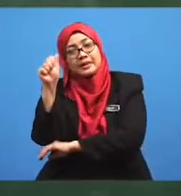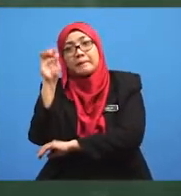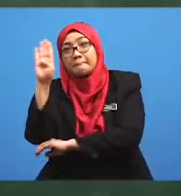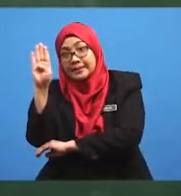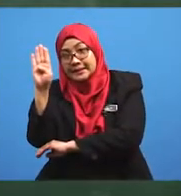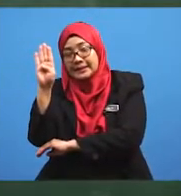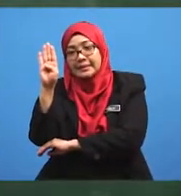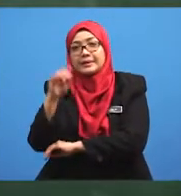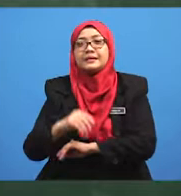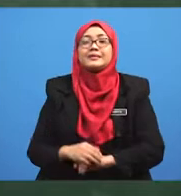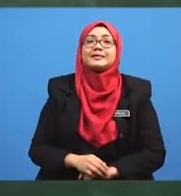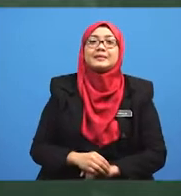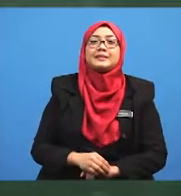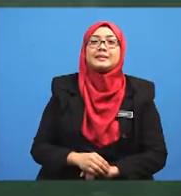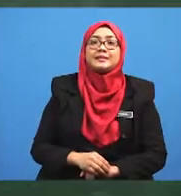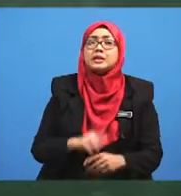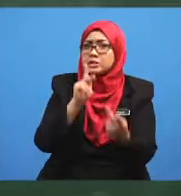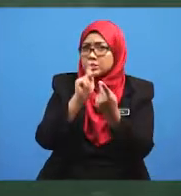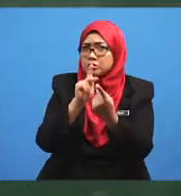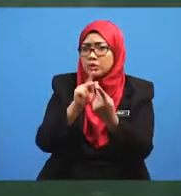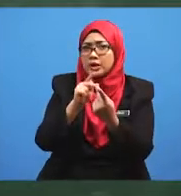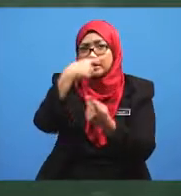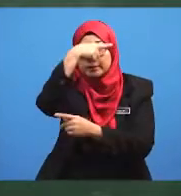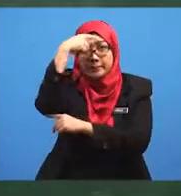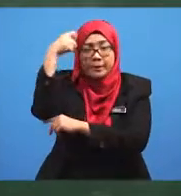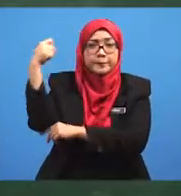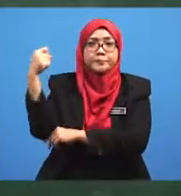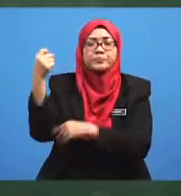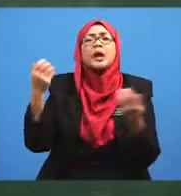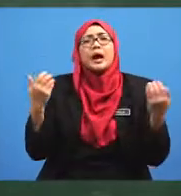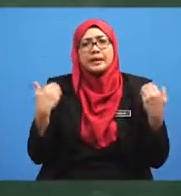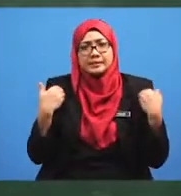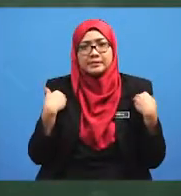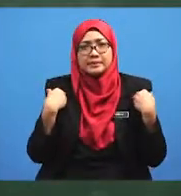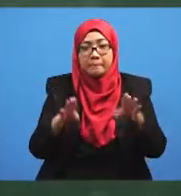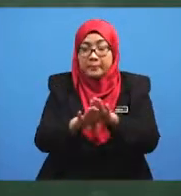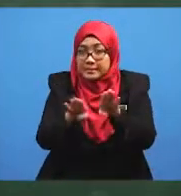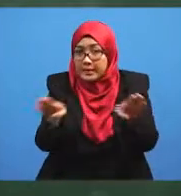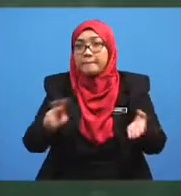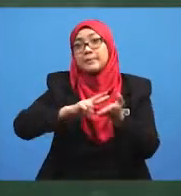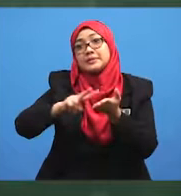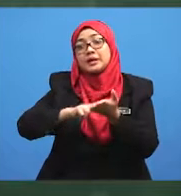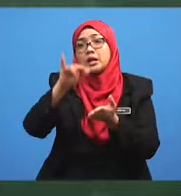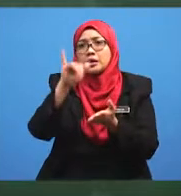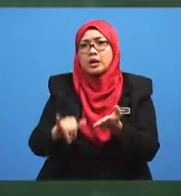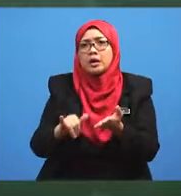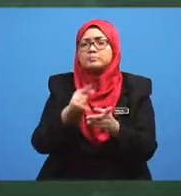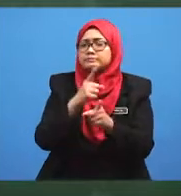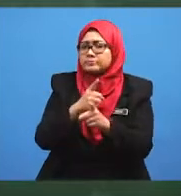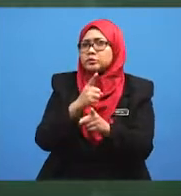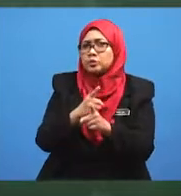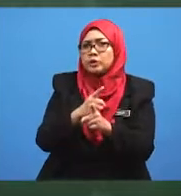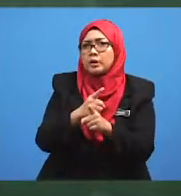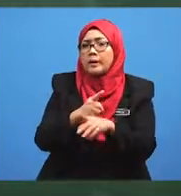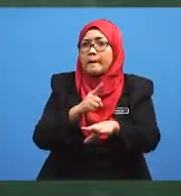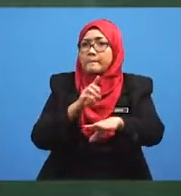kuasa penembusannya yang sederhana menyebabkan terdapat perbezaan bacaan yang ketara pada